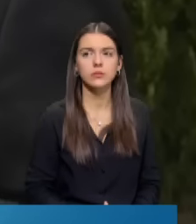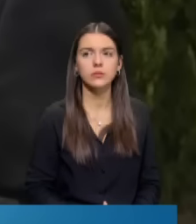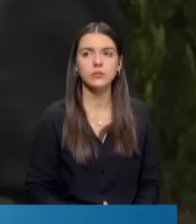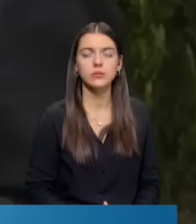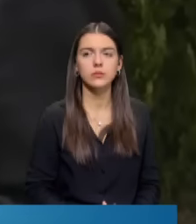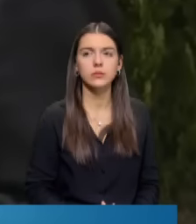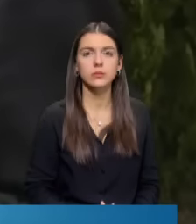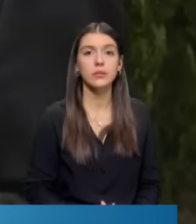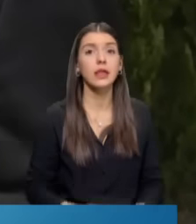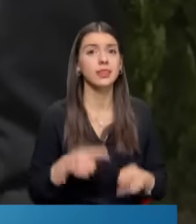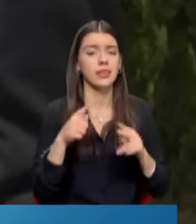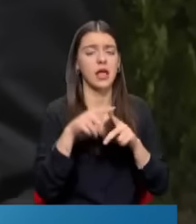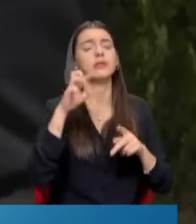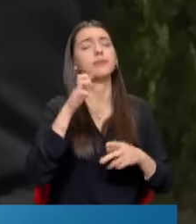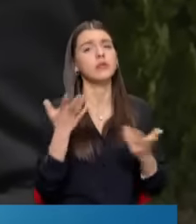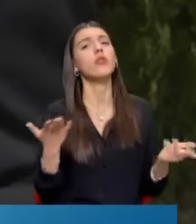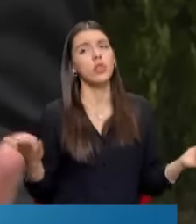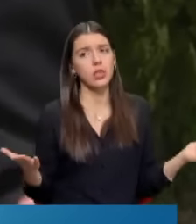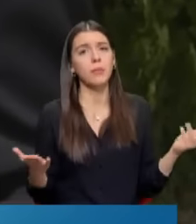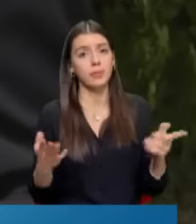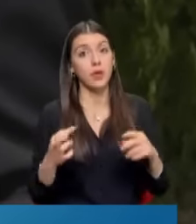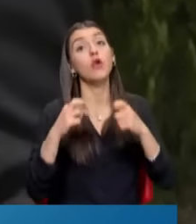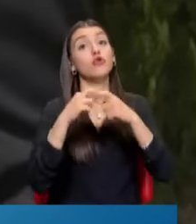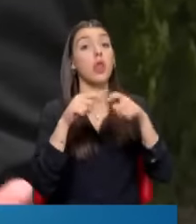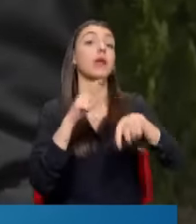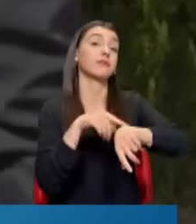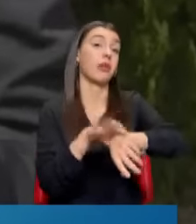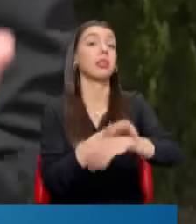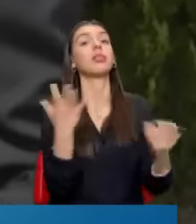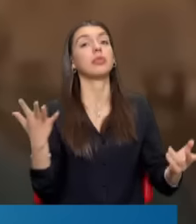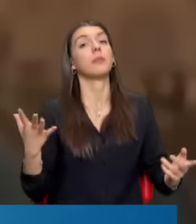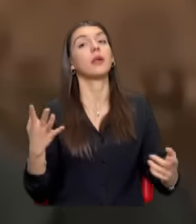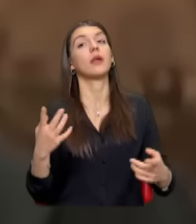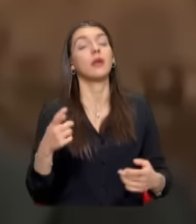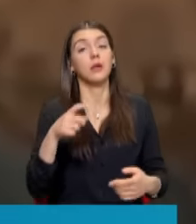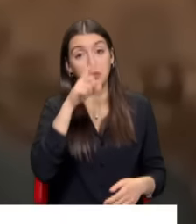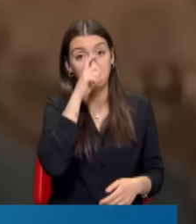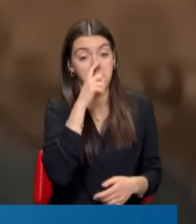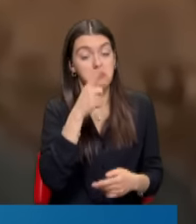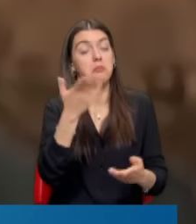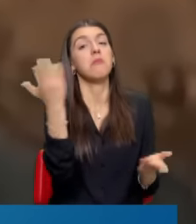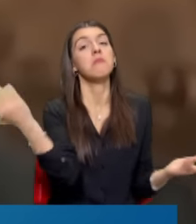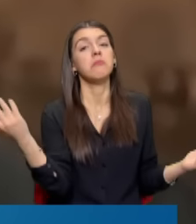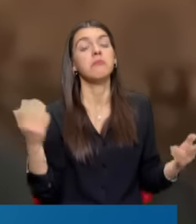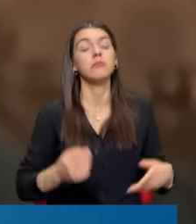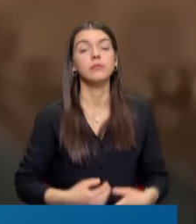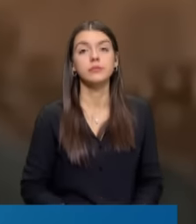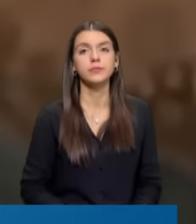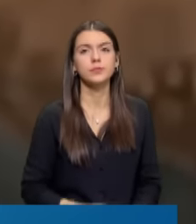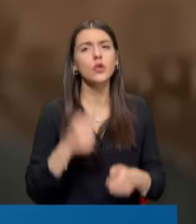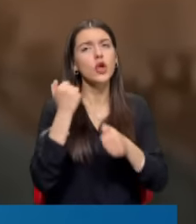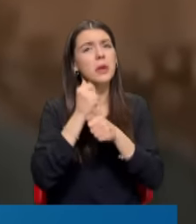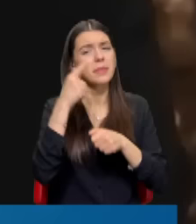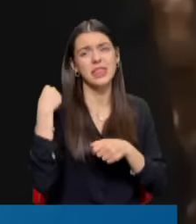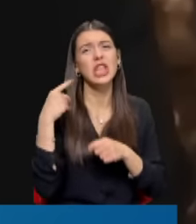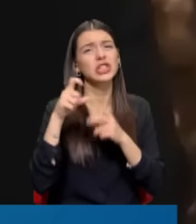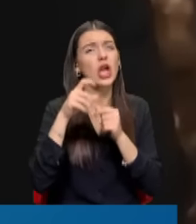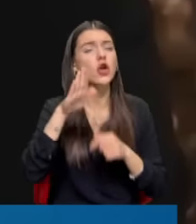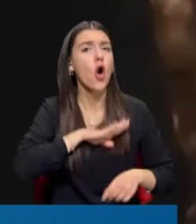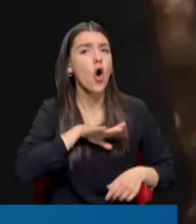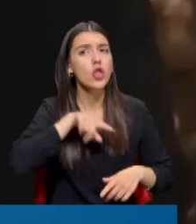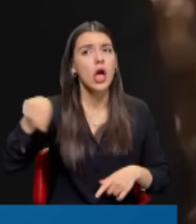paşam. Tahsin Paşa'ymış. Tahsin Paşa tabii ki Rolex saat kullanacak. İmparatorluğun paşası. AK Parti Grup Başkan Vekili Yenişehirlioğlu aynı